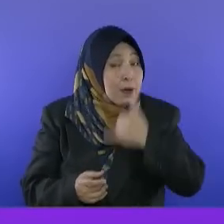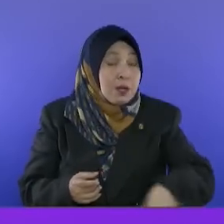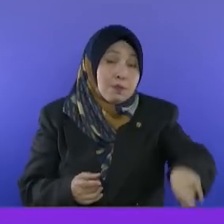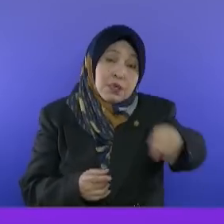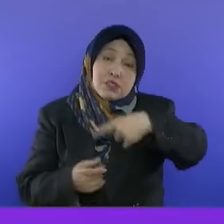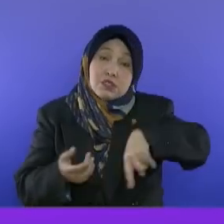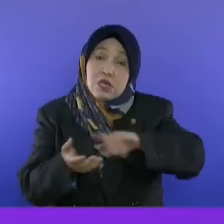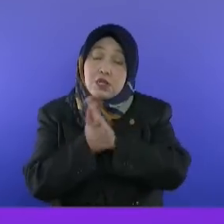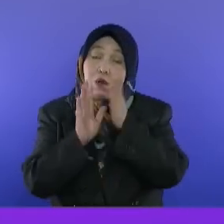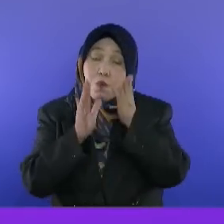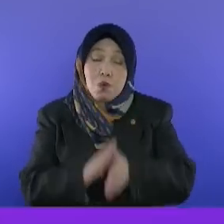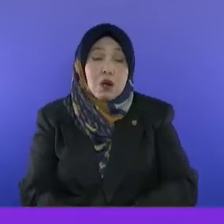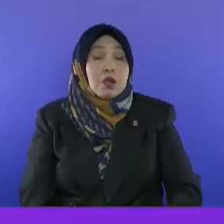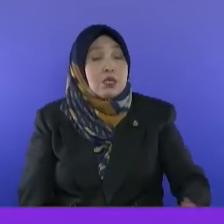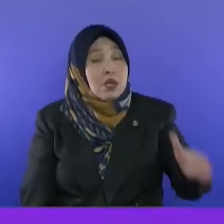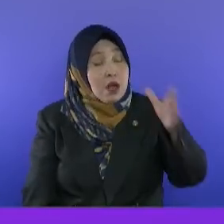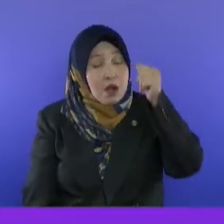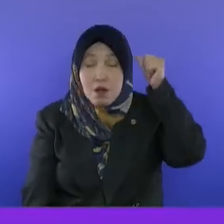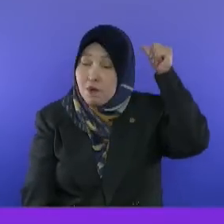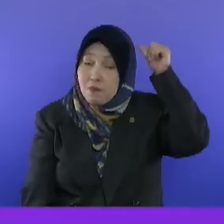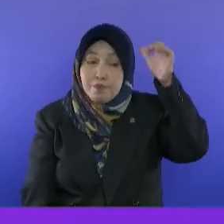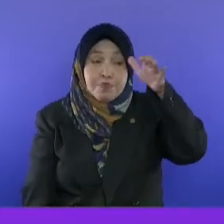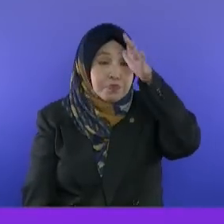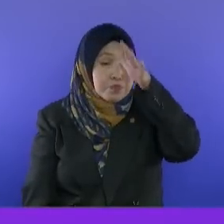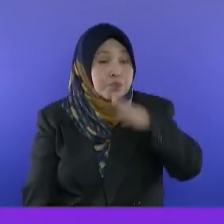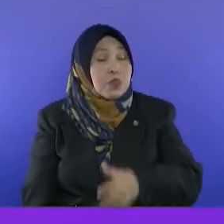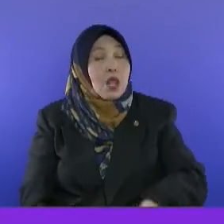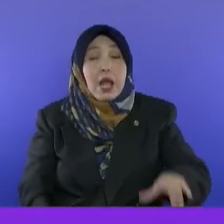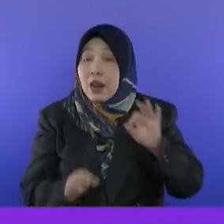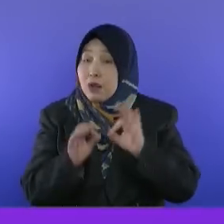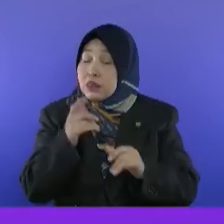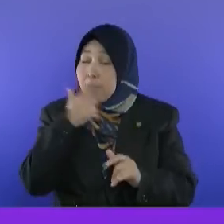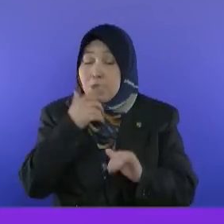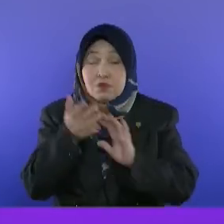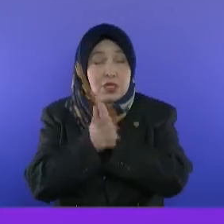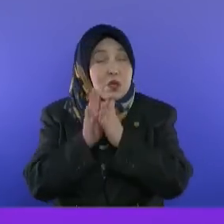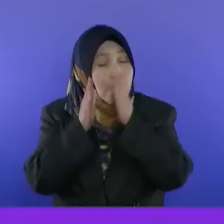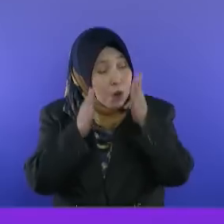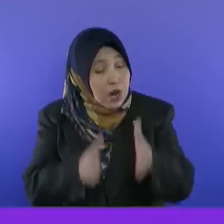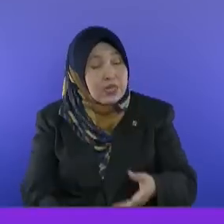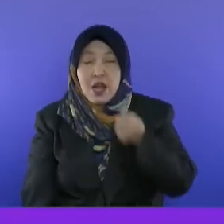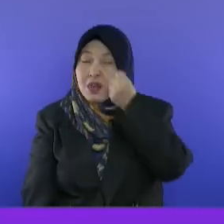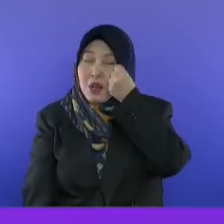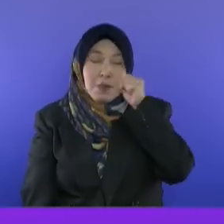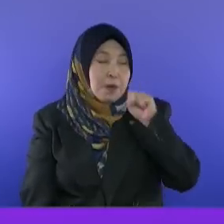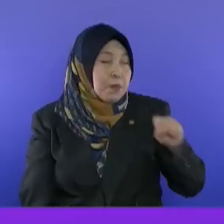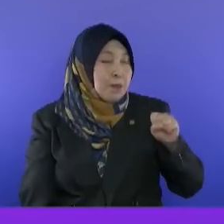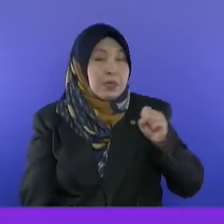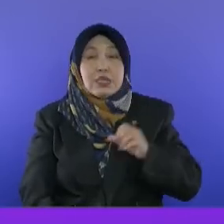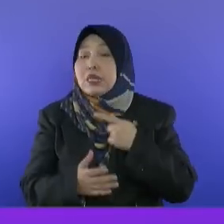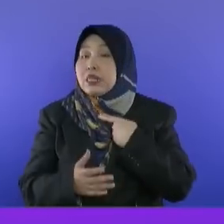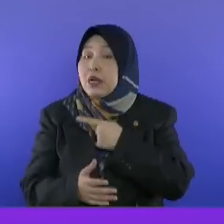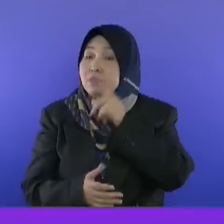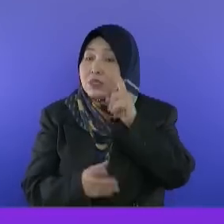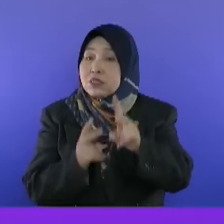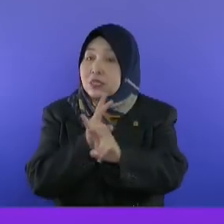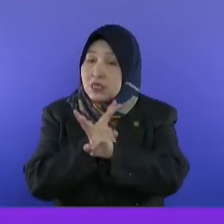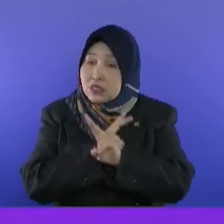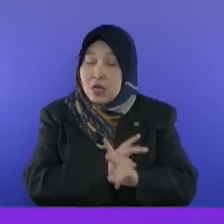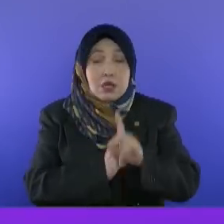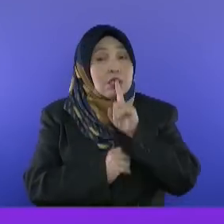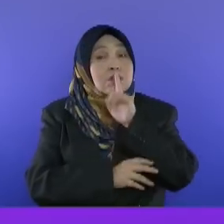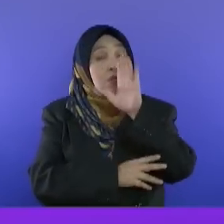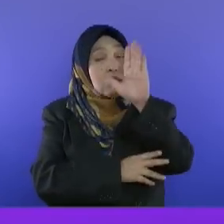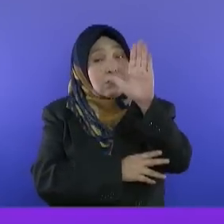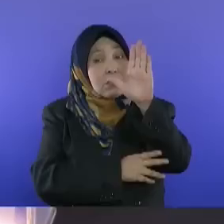orang yang yang fasik ya pelajaran bagi kita kalau tanah jadi orang yang durhak ke yang fasik kita kena jaga janji